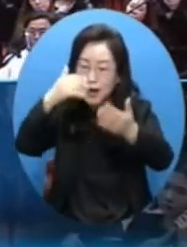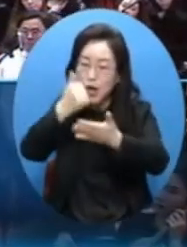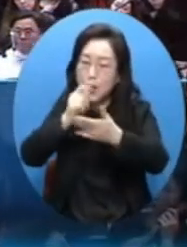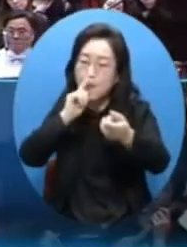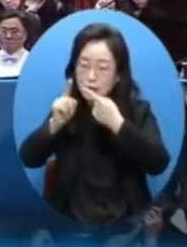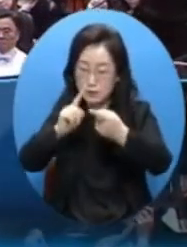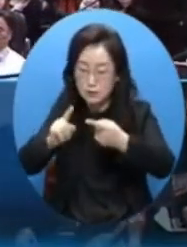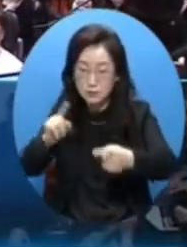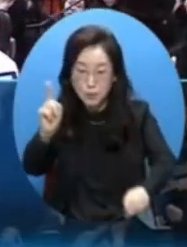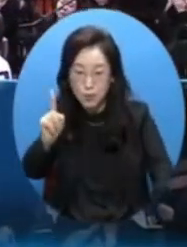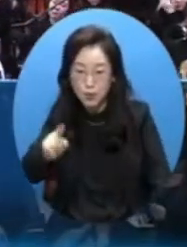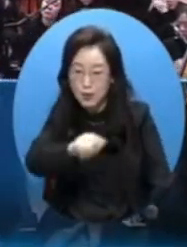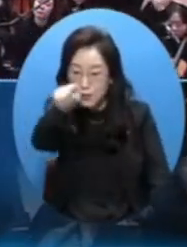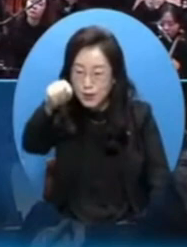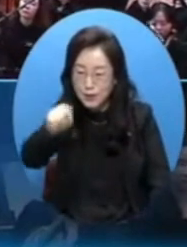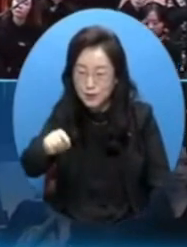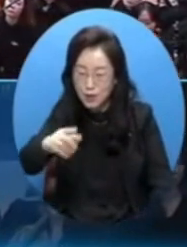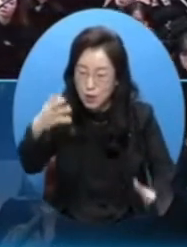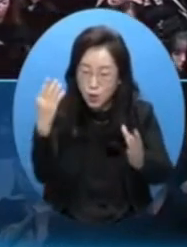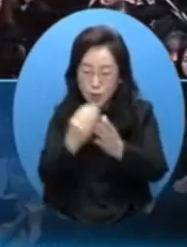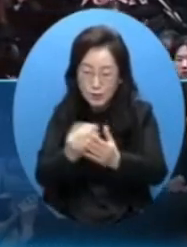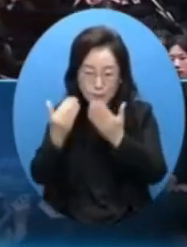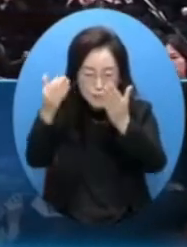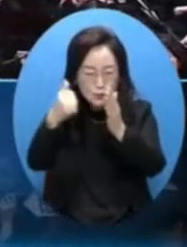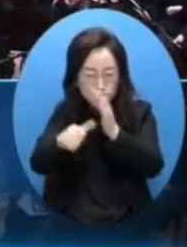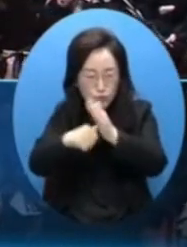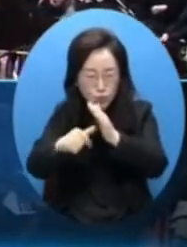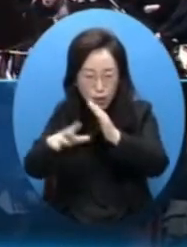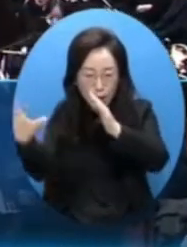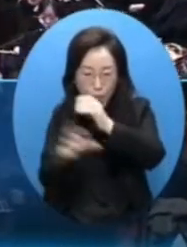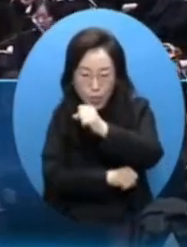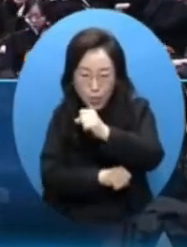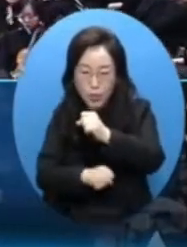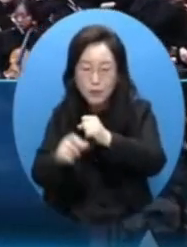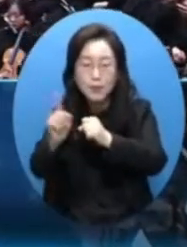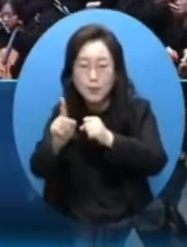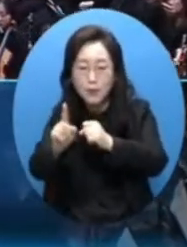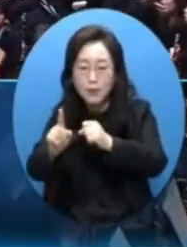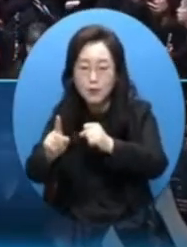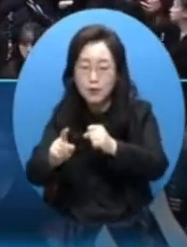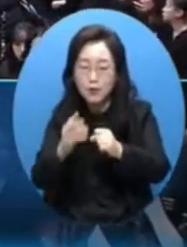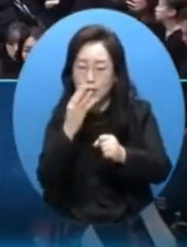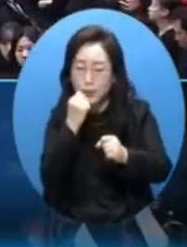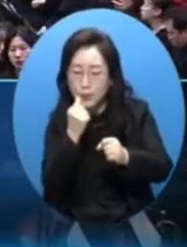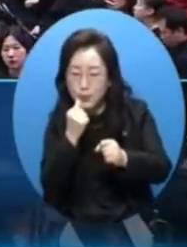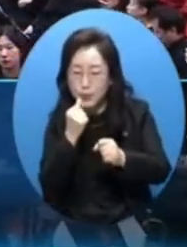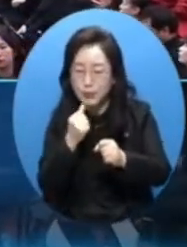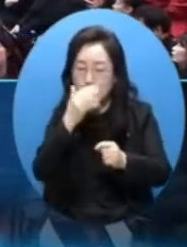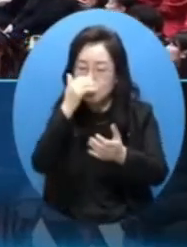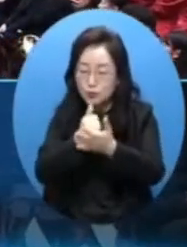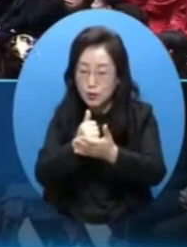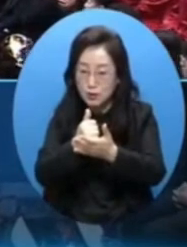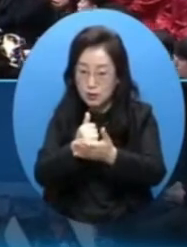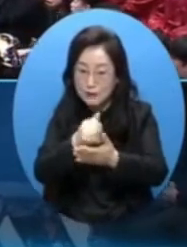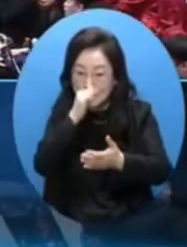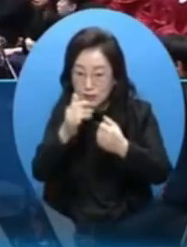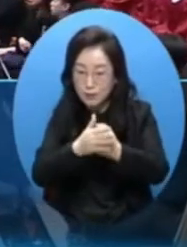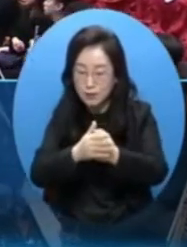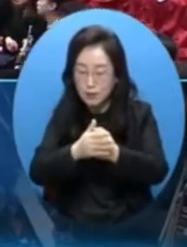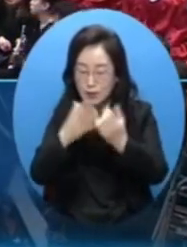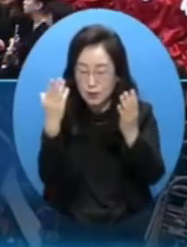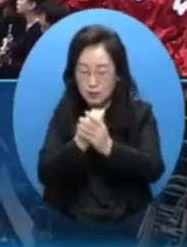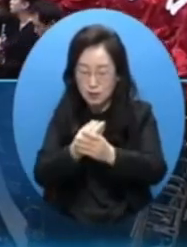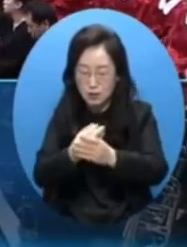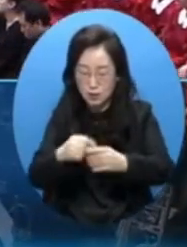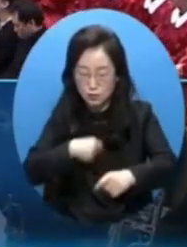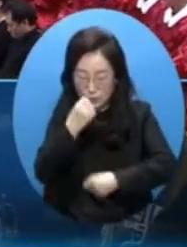이스라엘아 너희 가운데 온전히 바친 물건이 있나니 너희가 그 온전히 바쳐 물건을 너희 가운데서 제하기까지는 내 원수를 앞에서